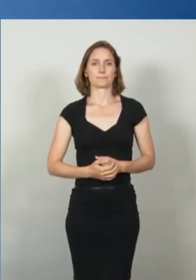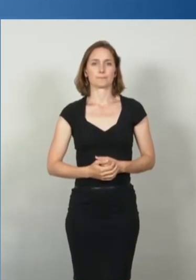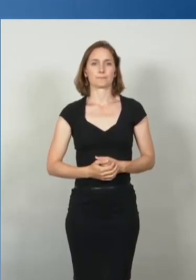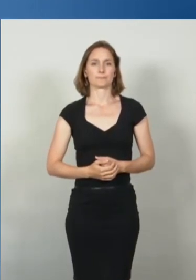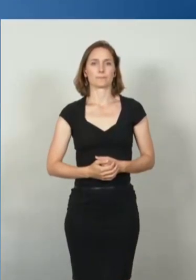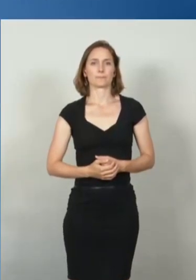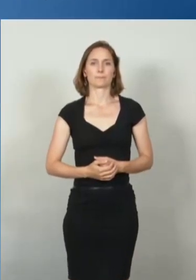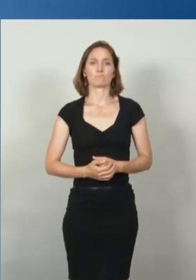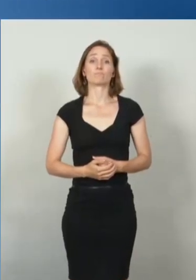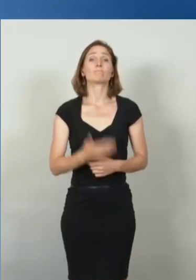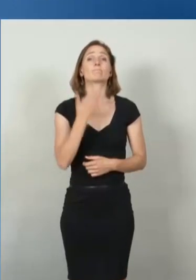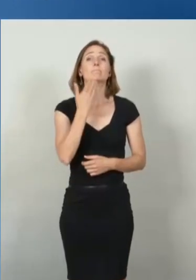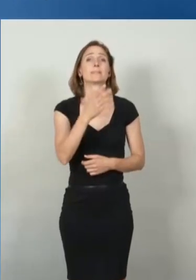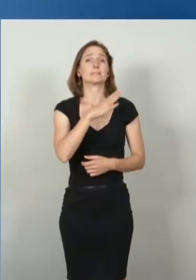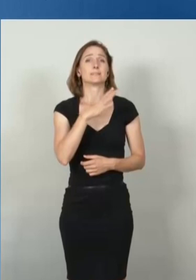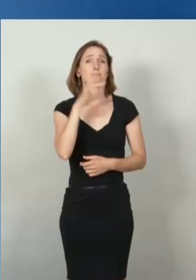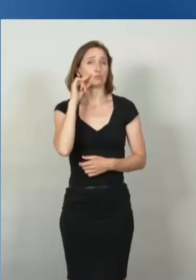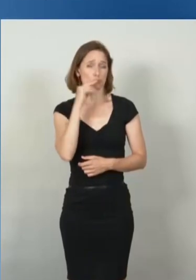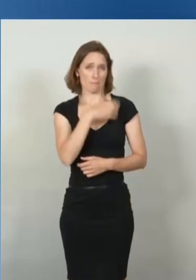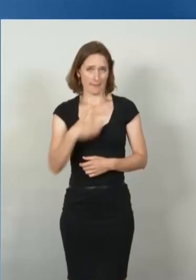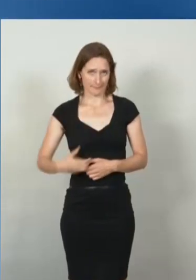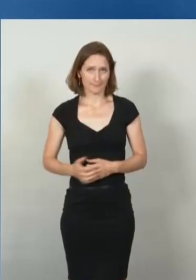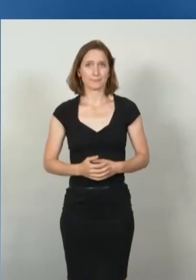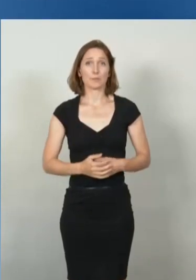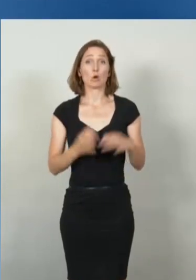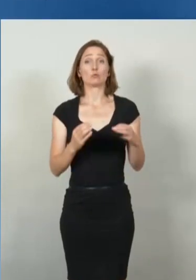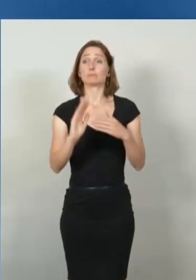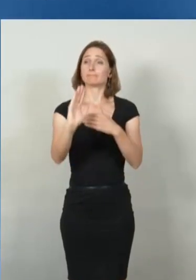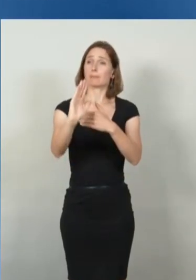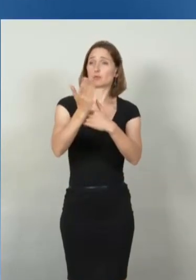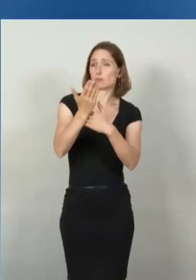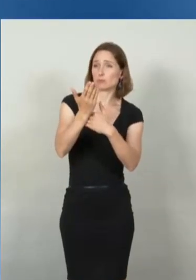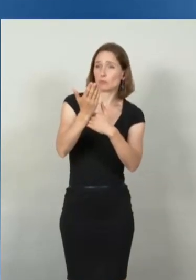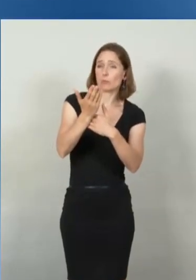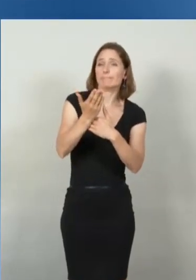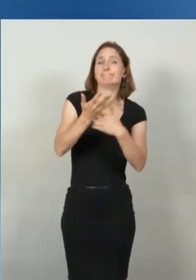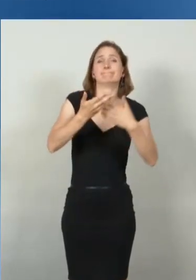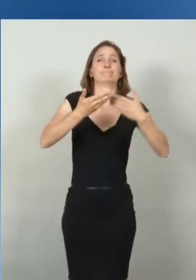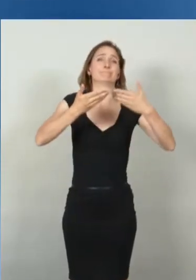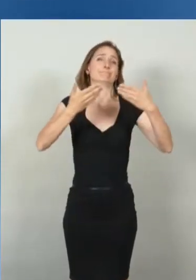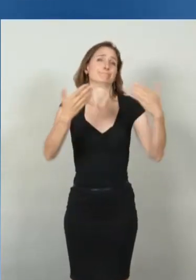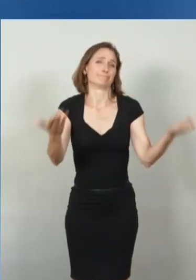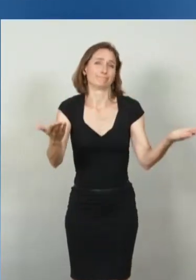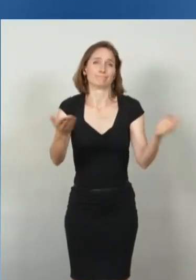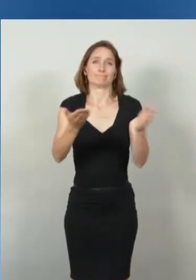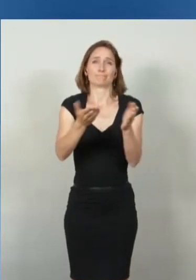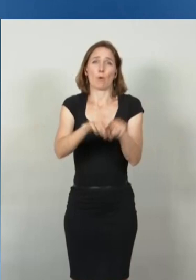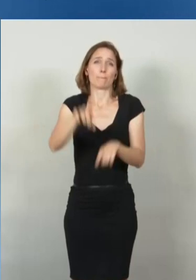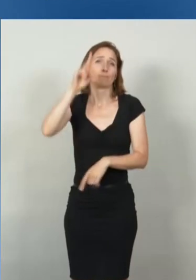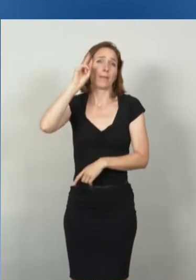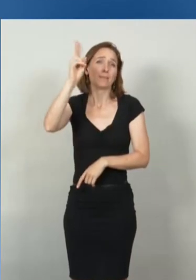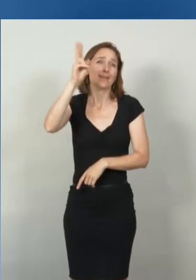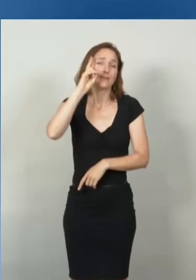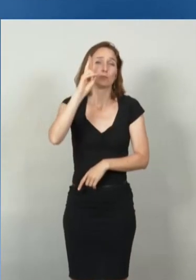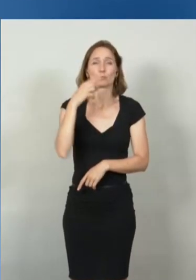oui merci Monsieur le Maire alors cette présentation voilà c'est comme souvent avec vous tout est vraiment